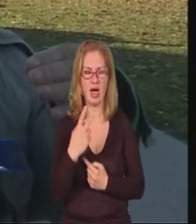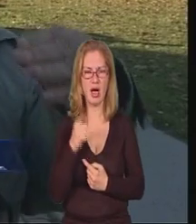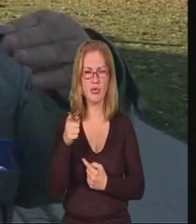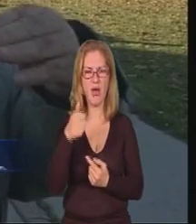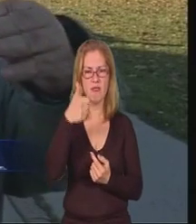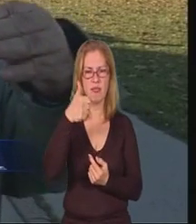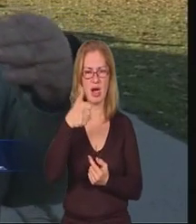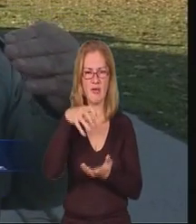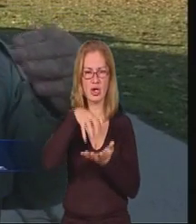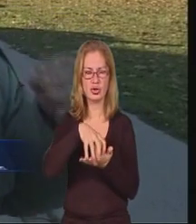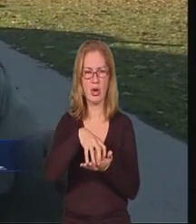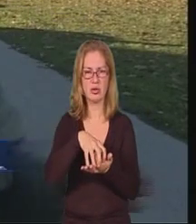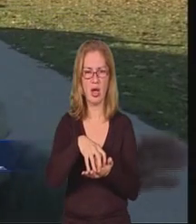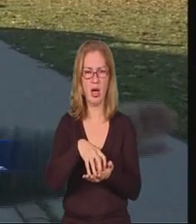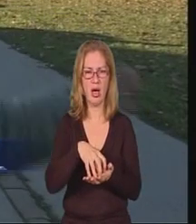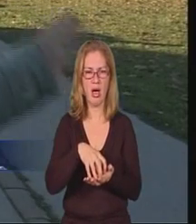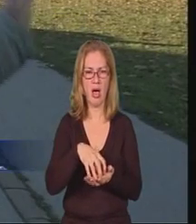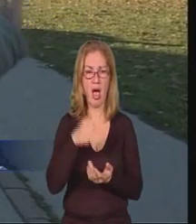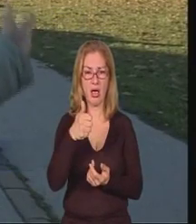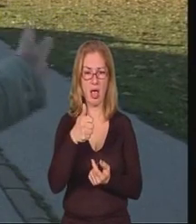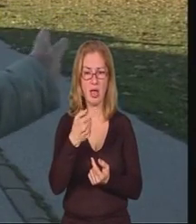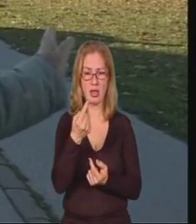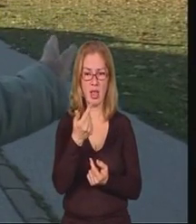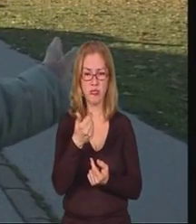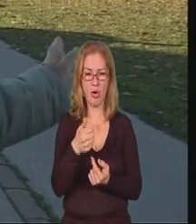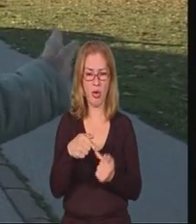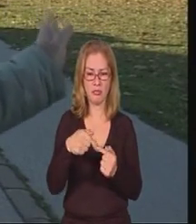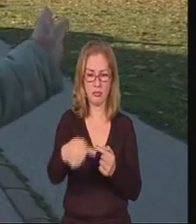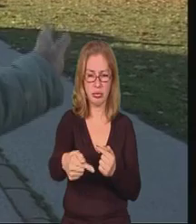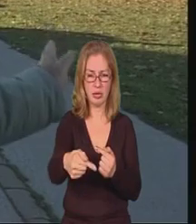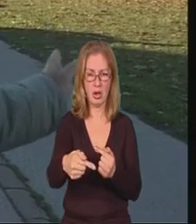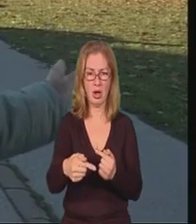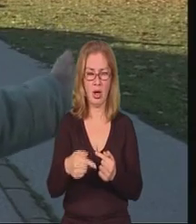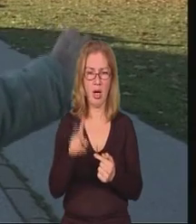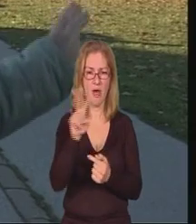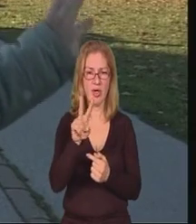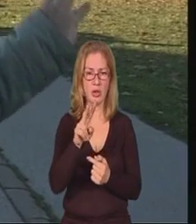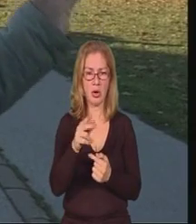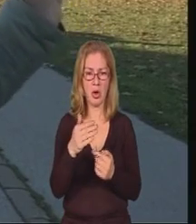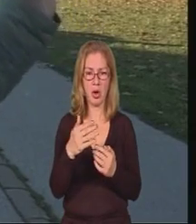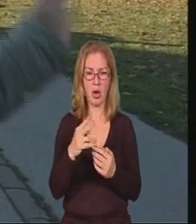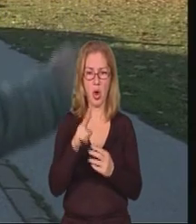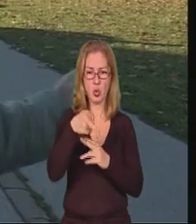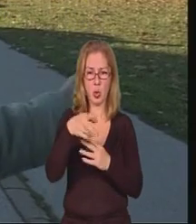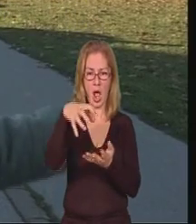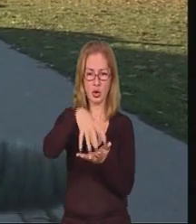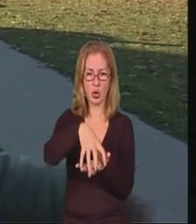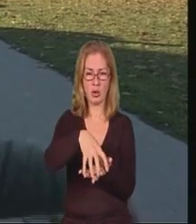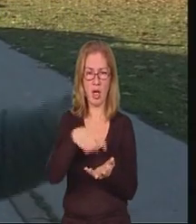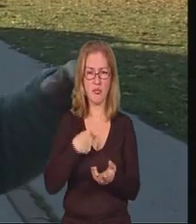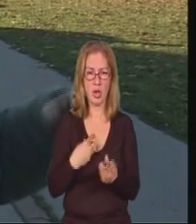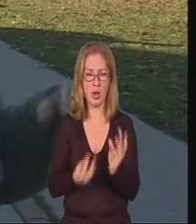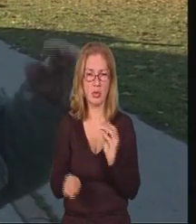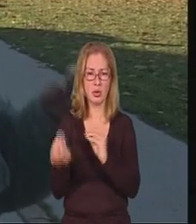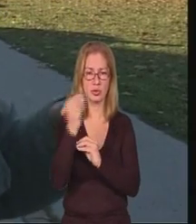jednom Boškova je prva zona, a kilometar i po dalje, mesto Veternik je druga zona.